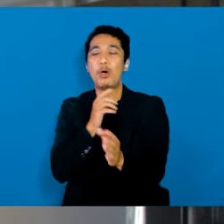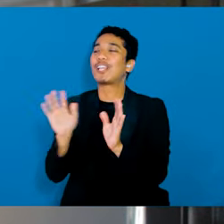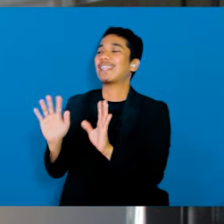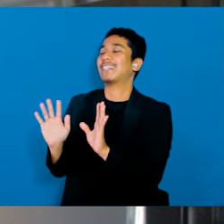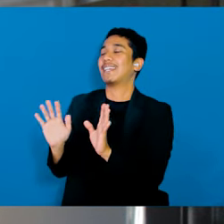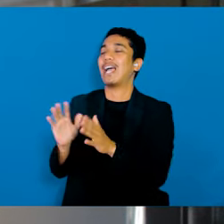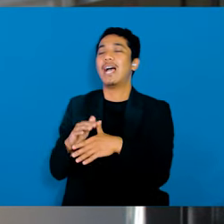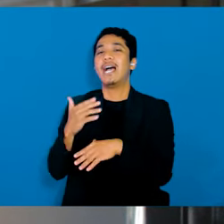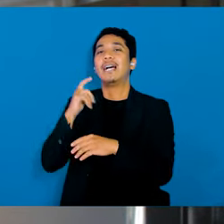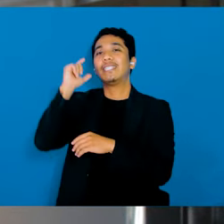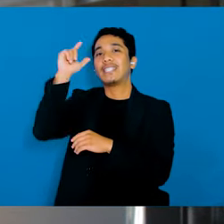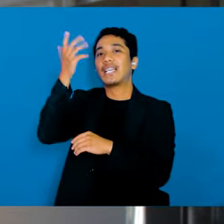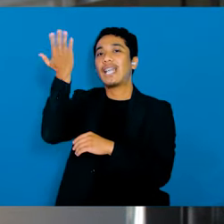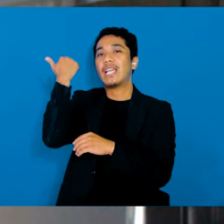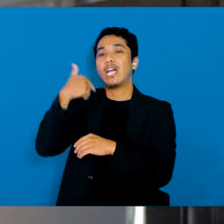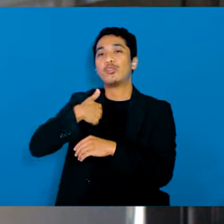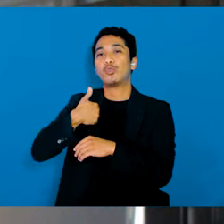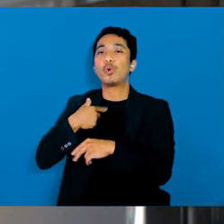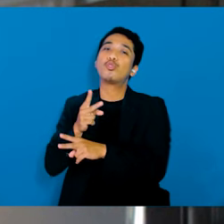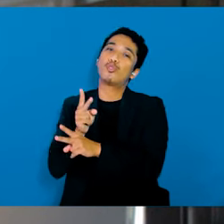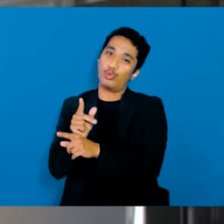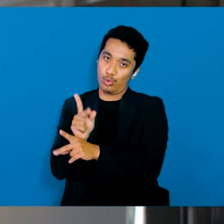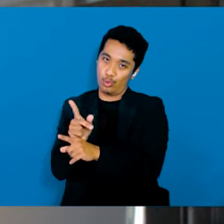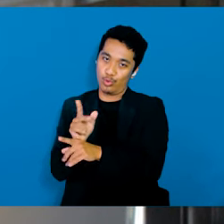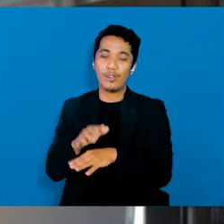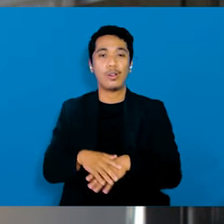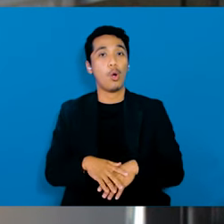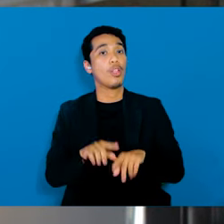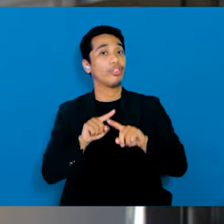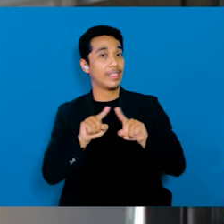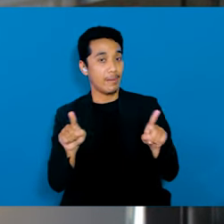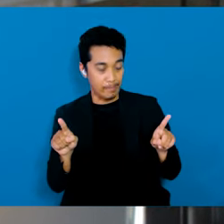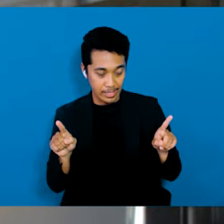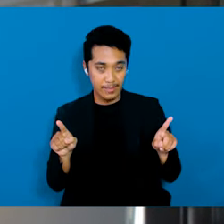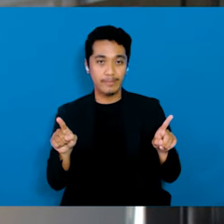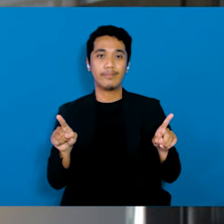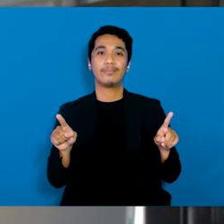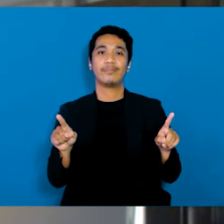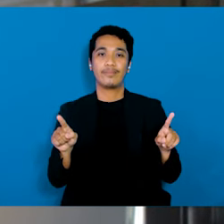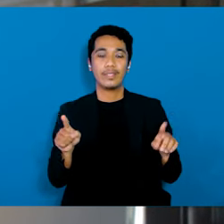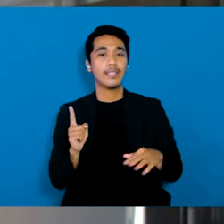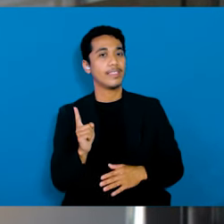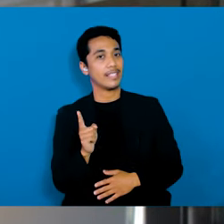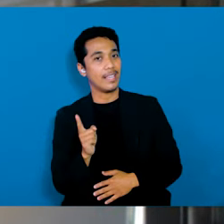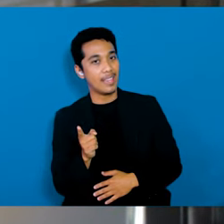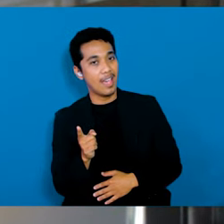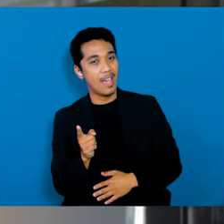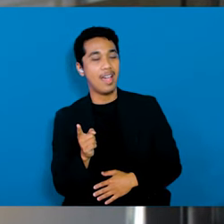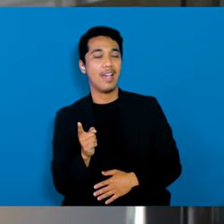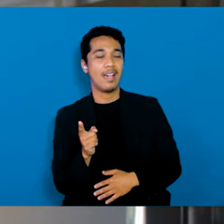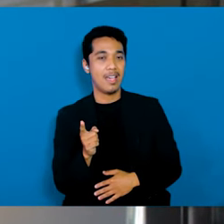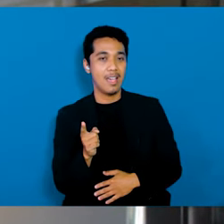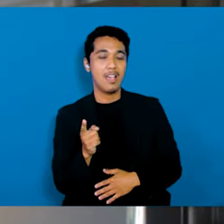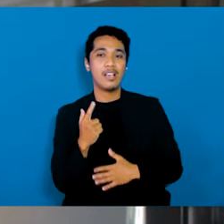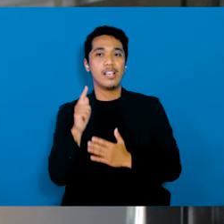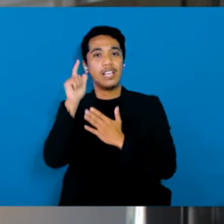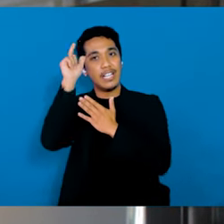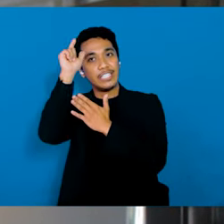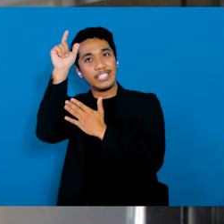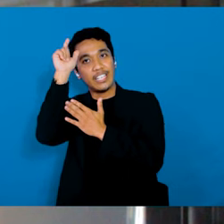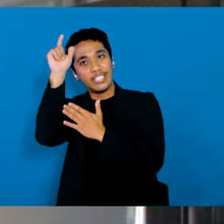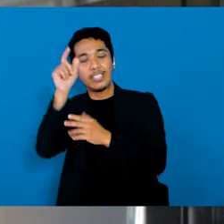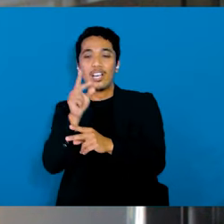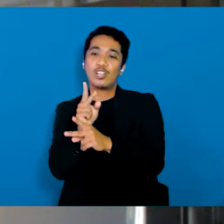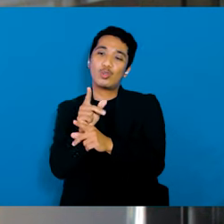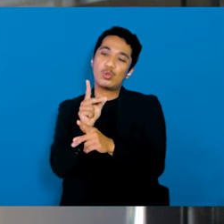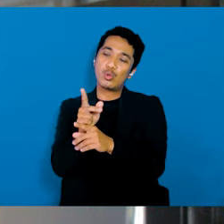Nah, cita-cita saya dulu sebenarnya ingin menjadi guru. Nah, tapi ternyata dari cita-cita